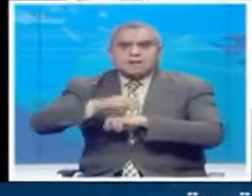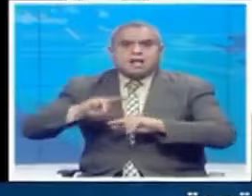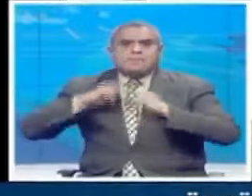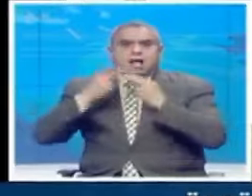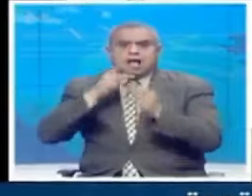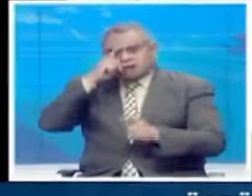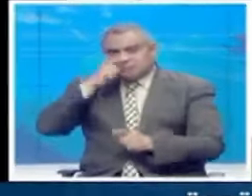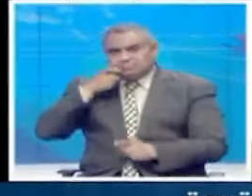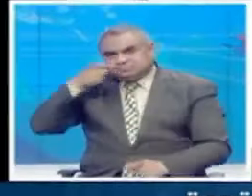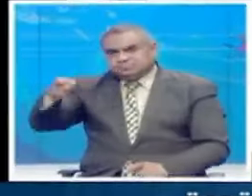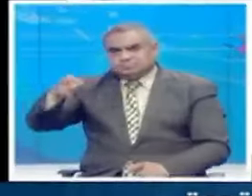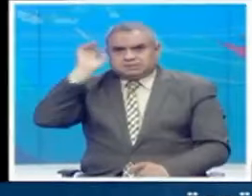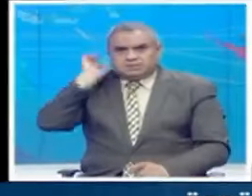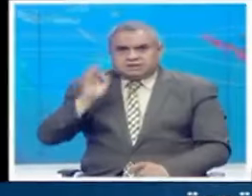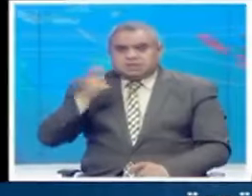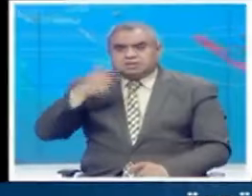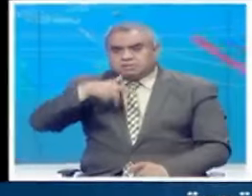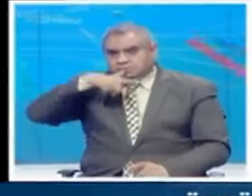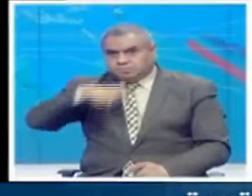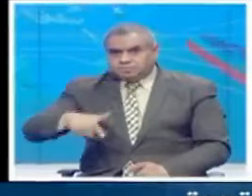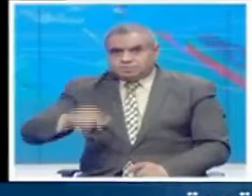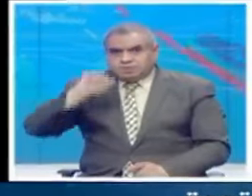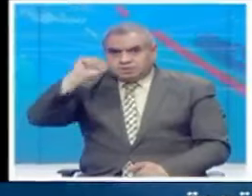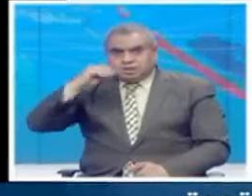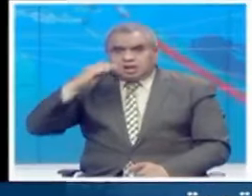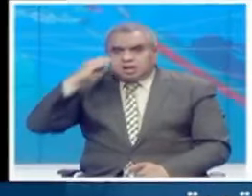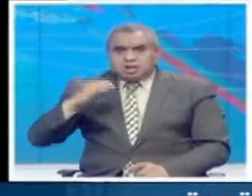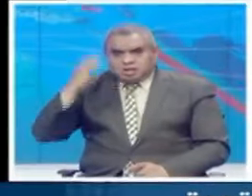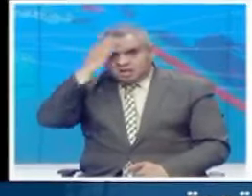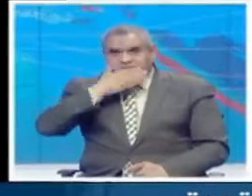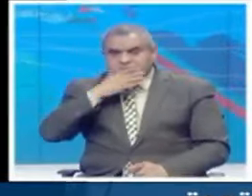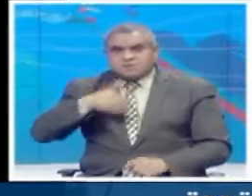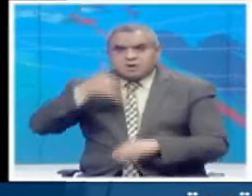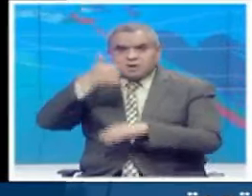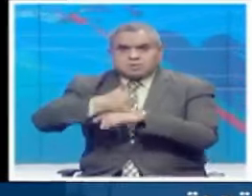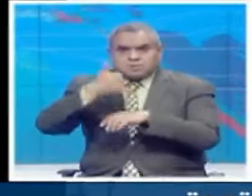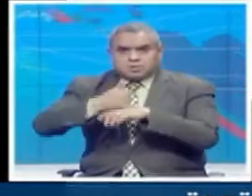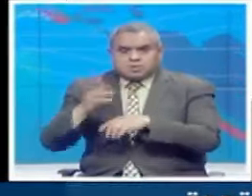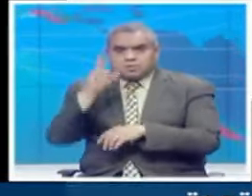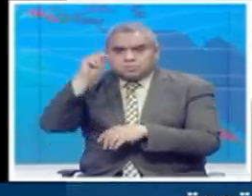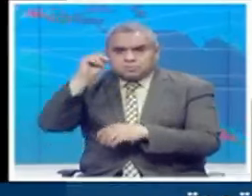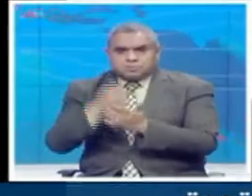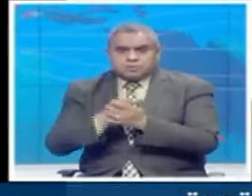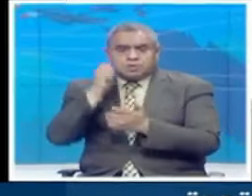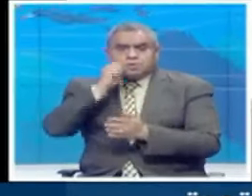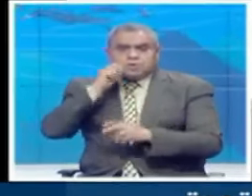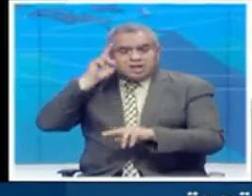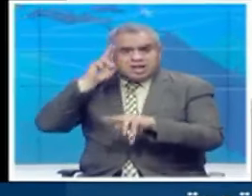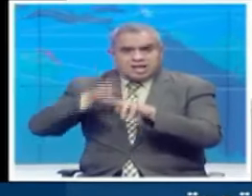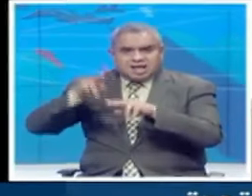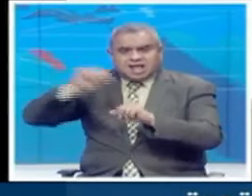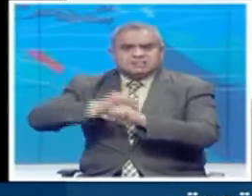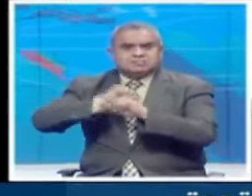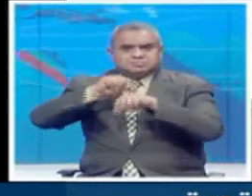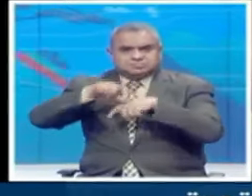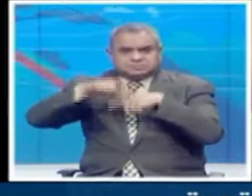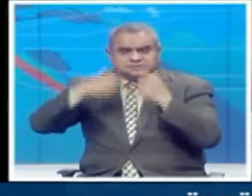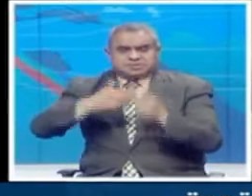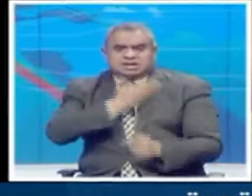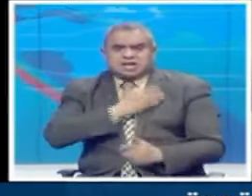الدولية. وأضاف أن جنوب إفريقيا اعتمدت على المؤسسات الأممية في توثيق جرائم الاحتلال الإسرائيلي في قطاع